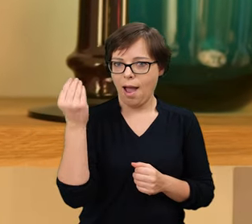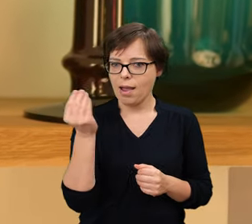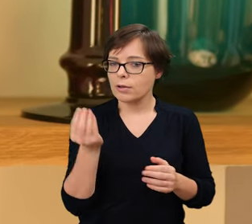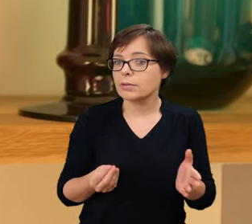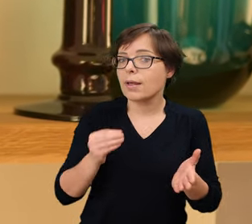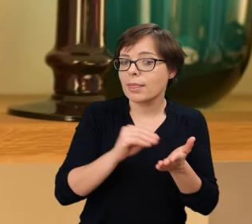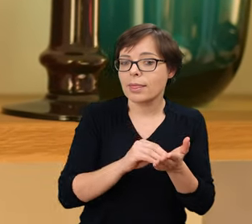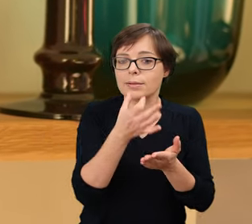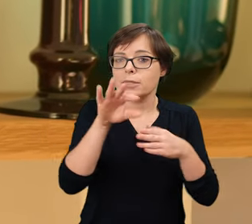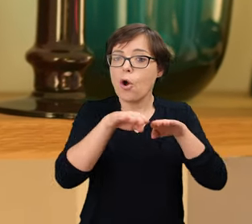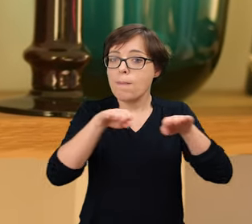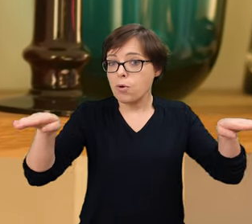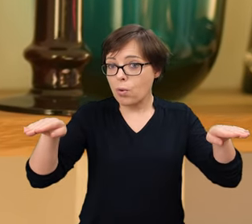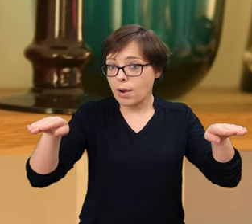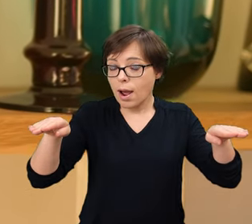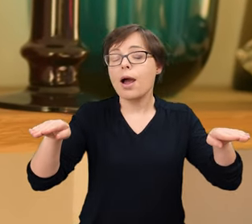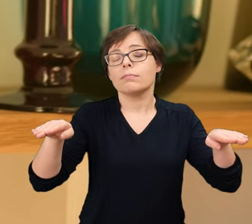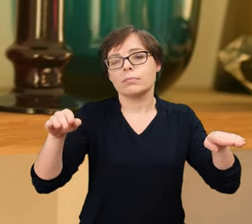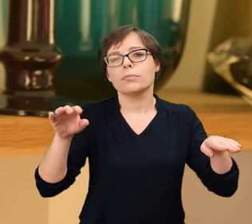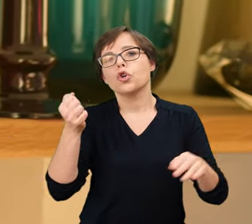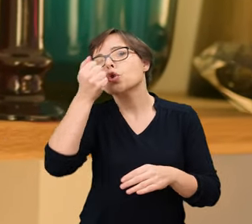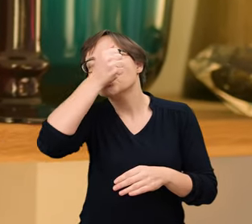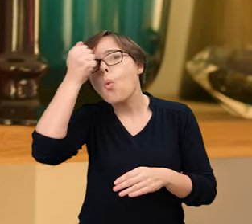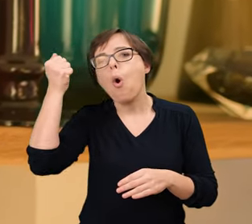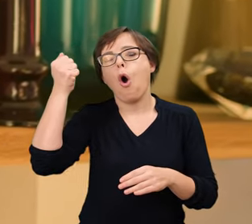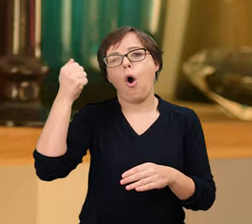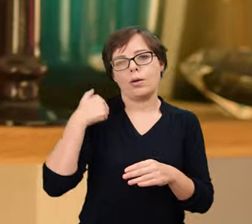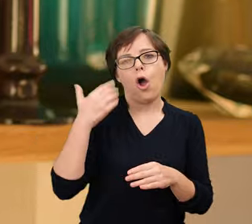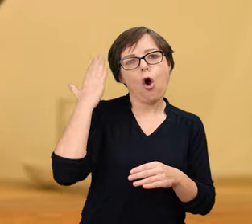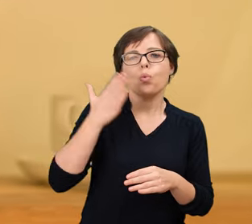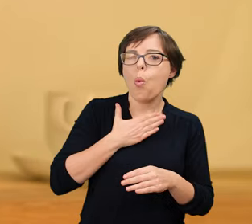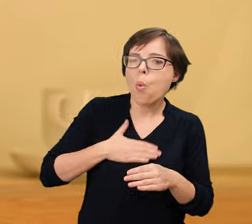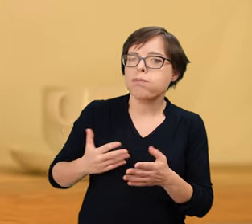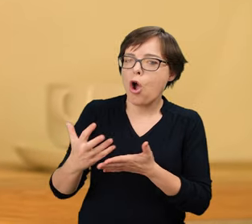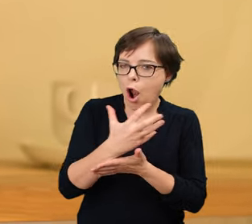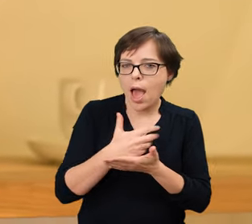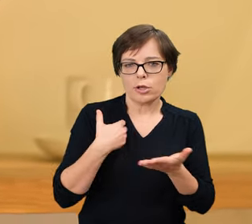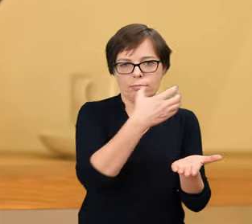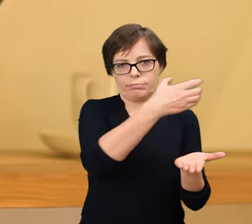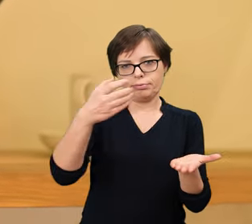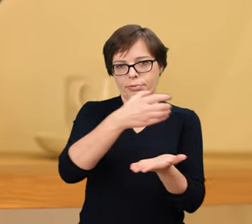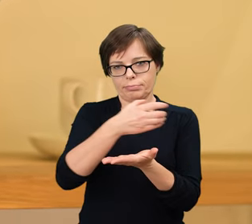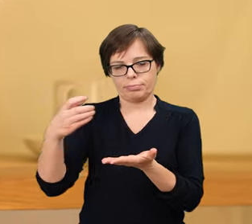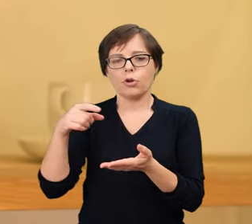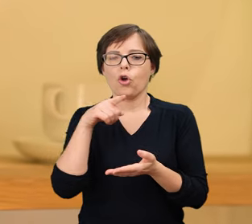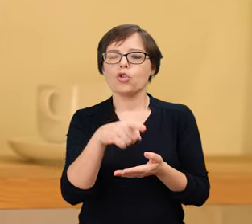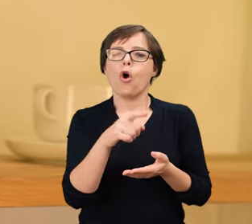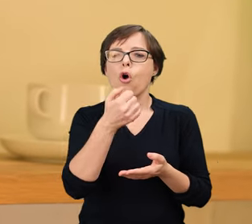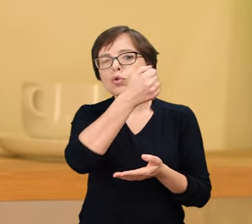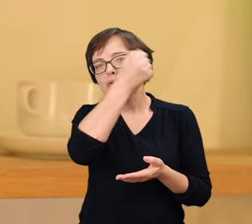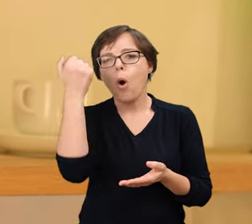tutaj półkę, na której trzymam szkło, które ostatnio lubię, kolorowe polskie szkło,